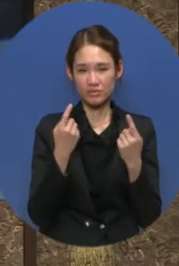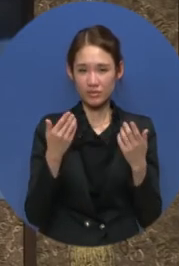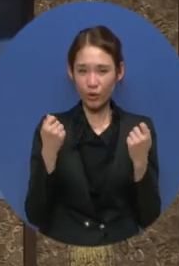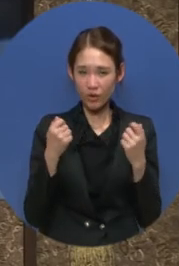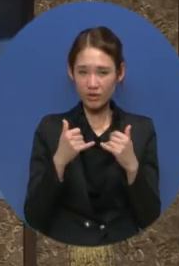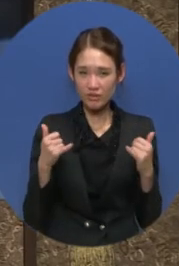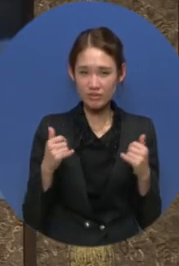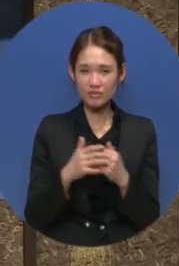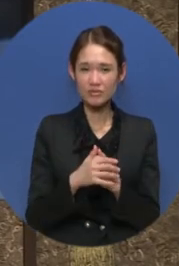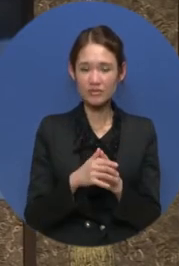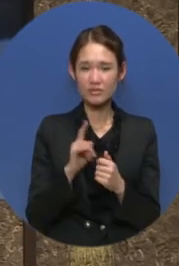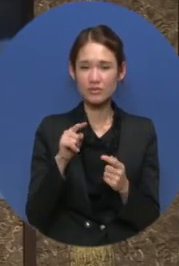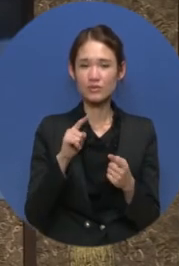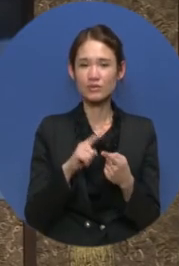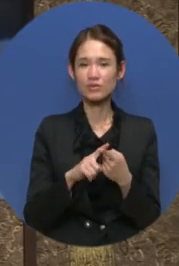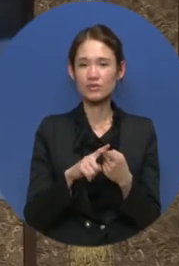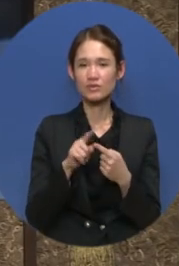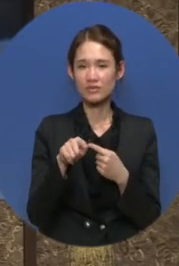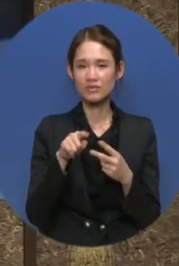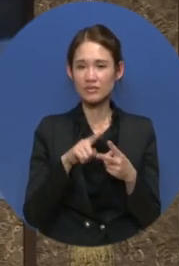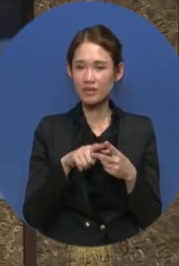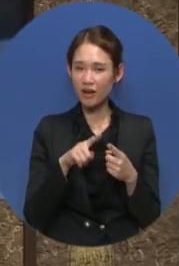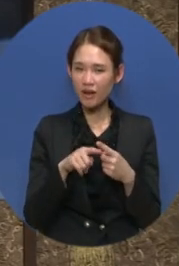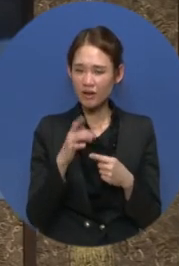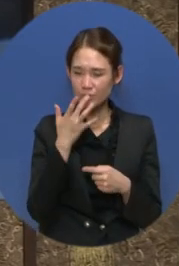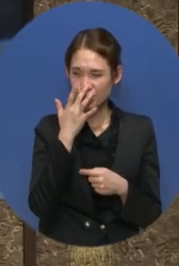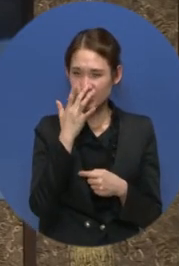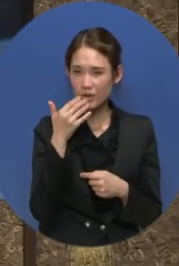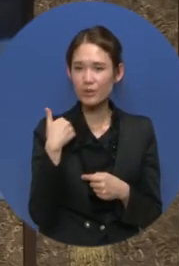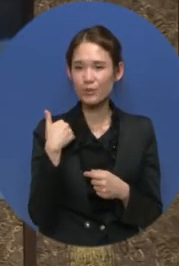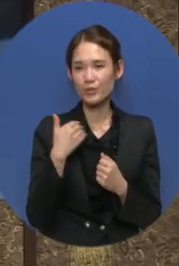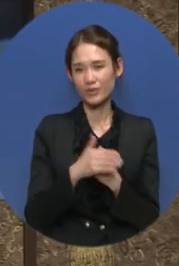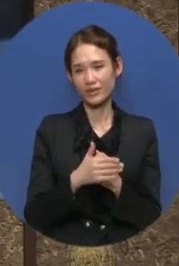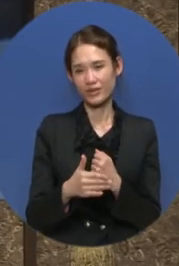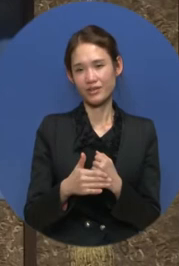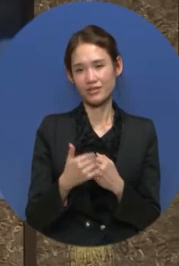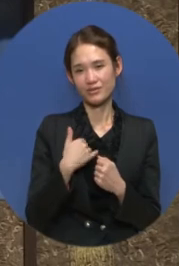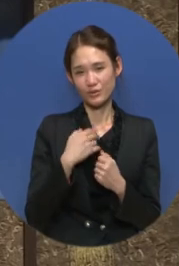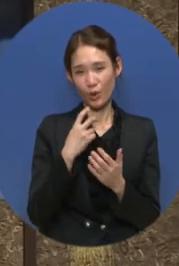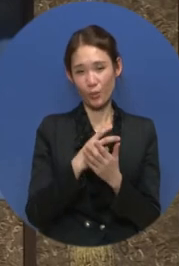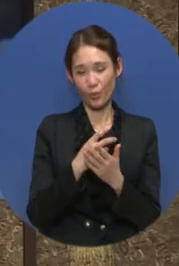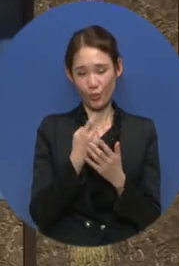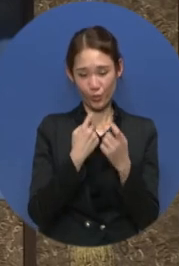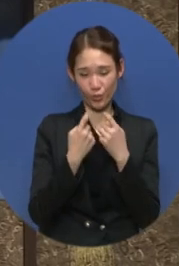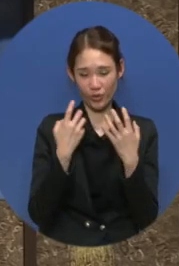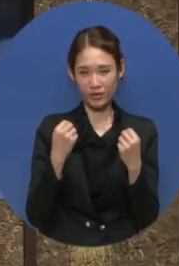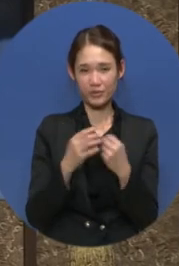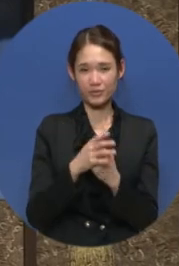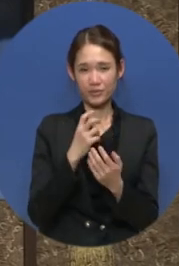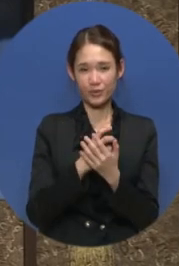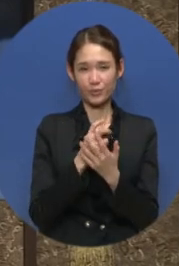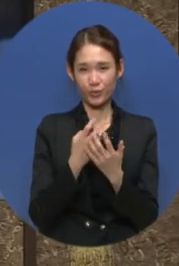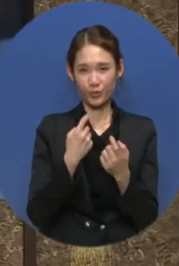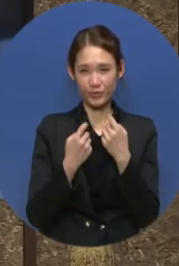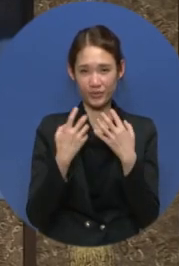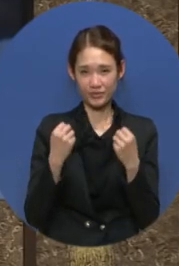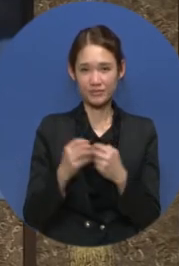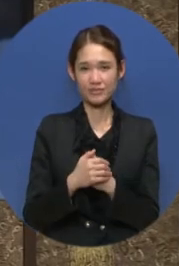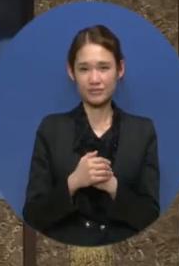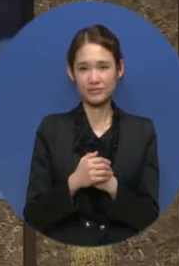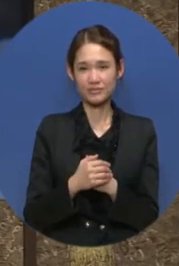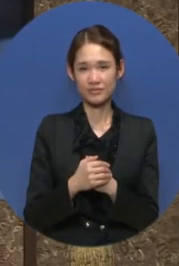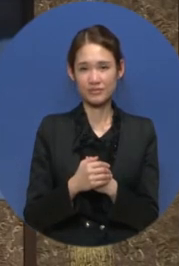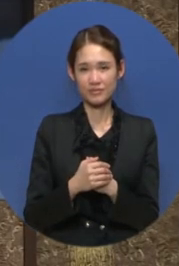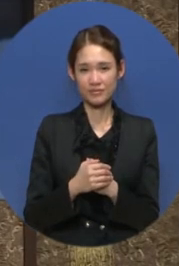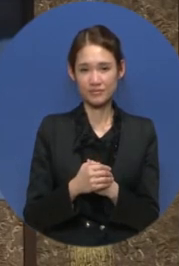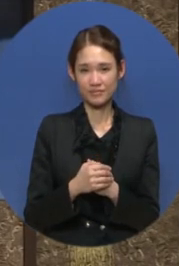나오신 분들한테 또 그쪽에 대해서는 잘 모르잖아요. 그래서 법도 그래도 좀 많이 배웠습니다. 아. 법도 많이 알게 됐고 그래서 예.